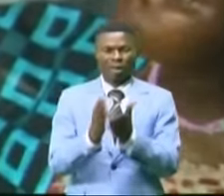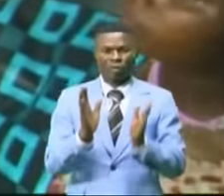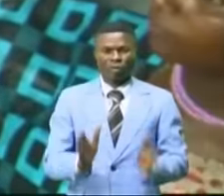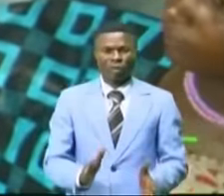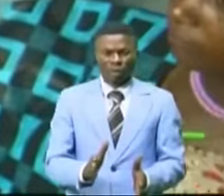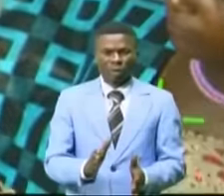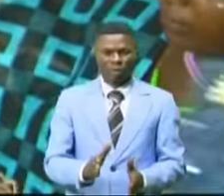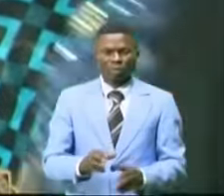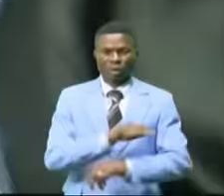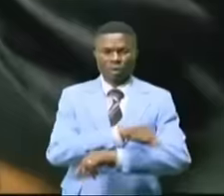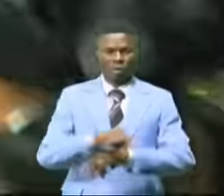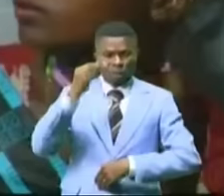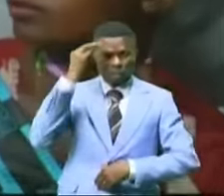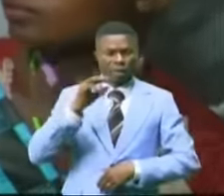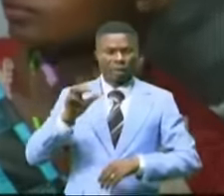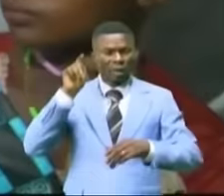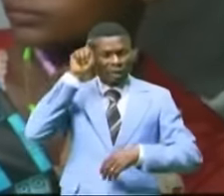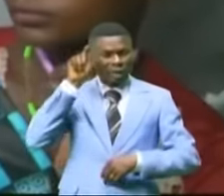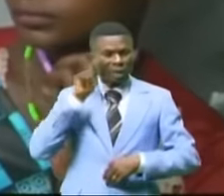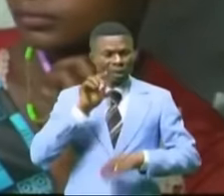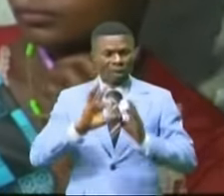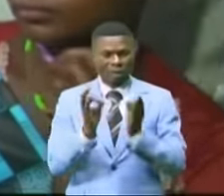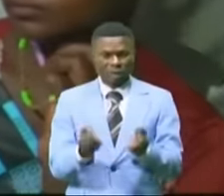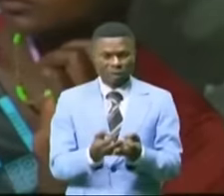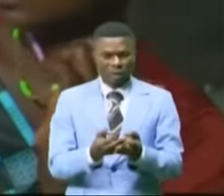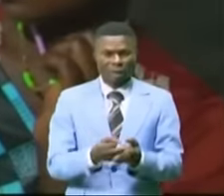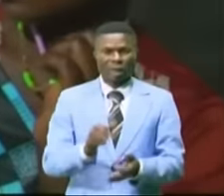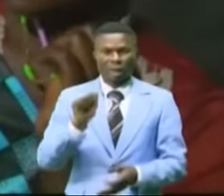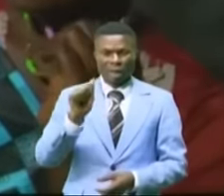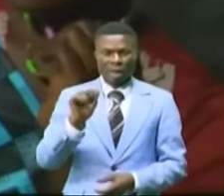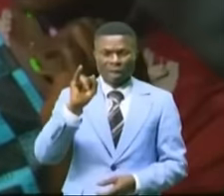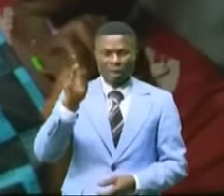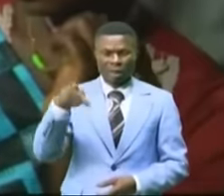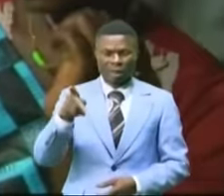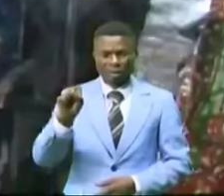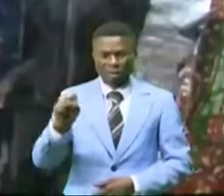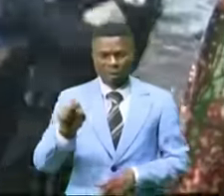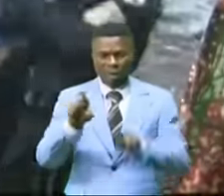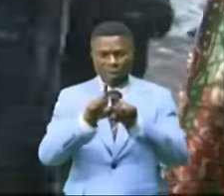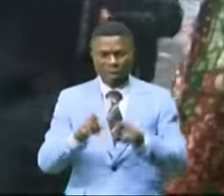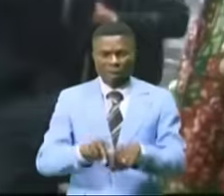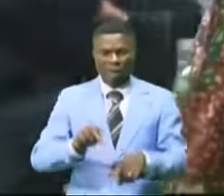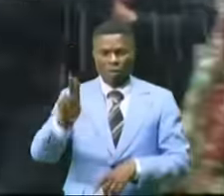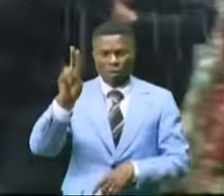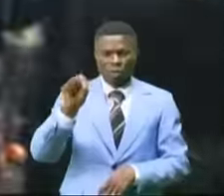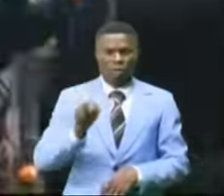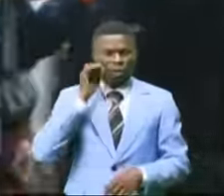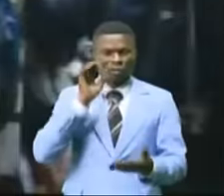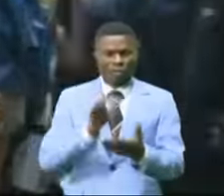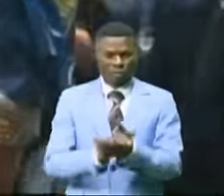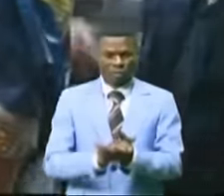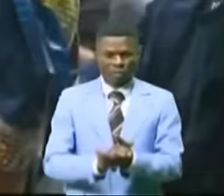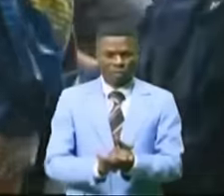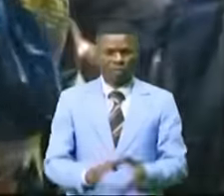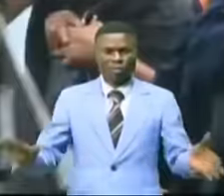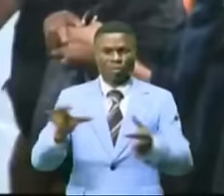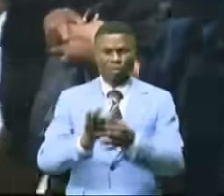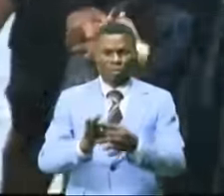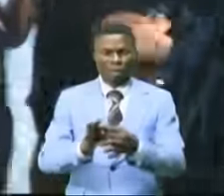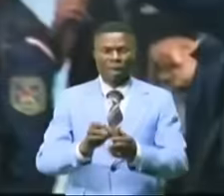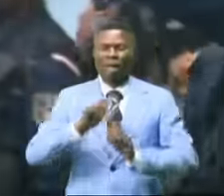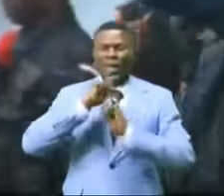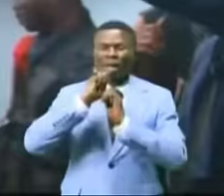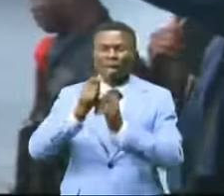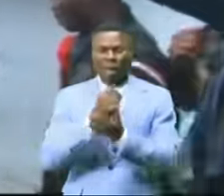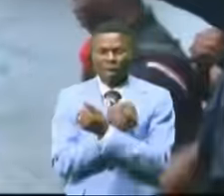du ministère du Genre, parmi lesquels AIPAS, UNFPA et ONU Femmes. Élan des solidarités posé dans les